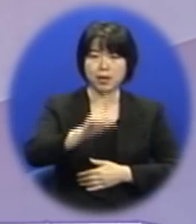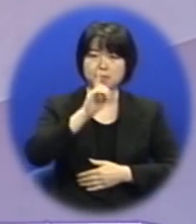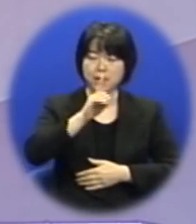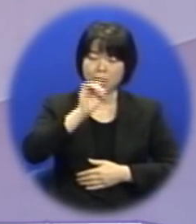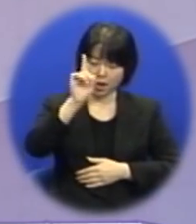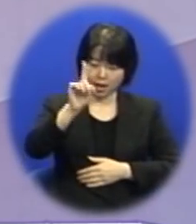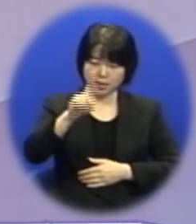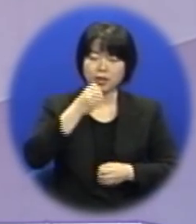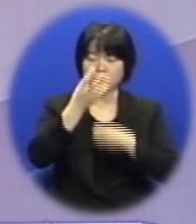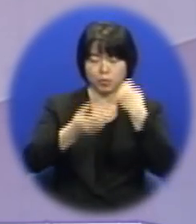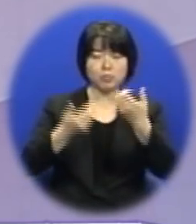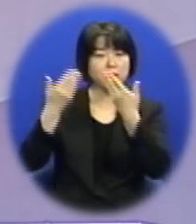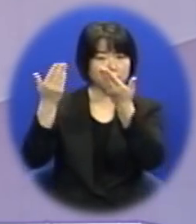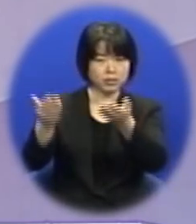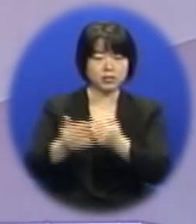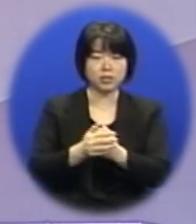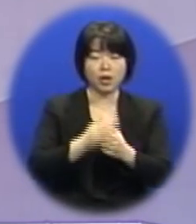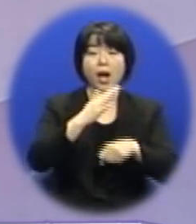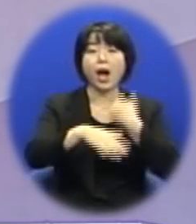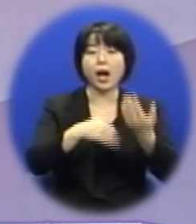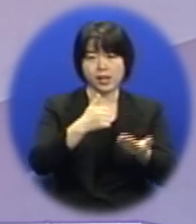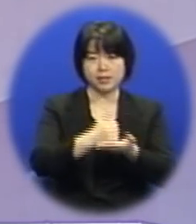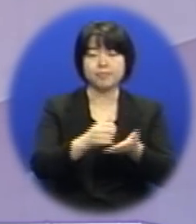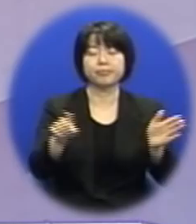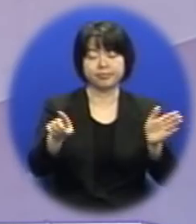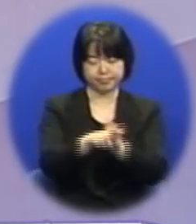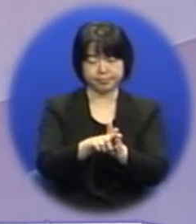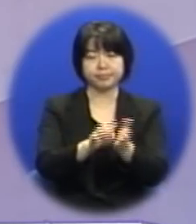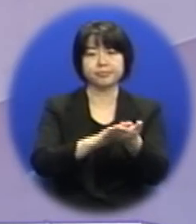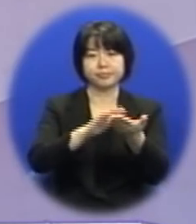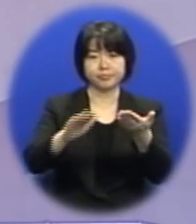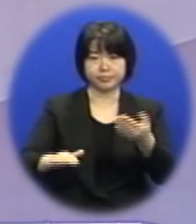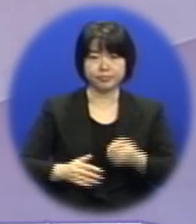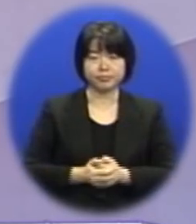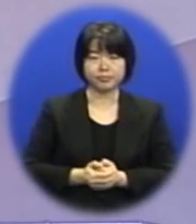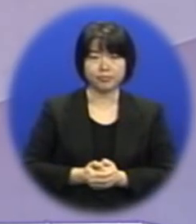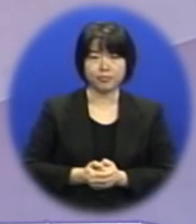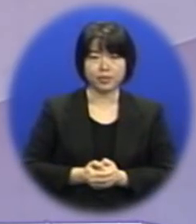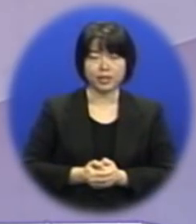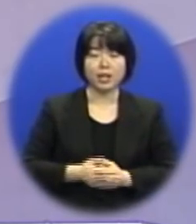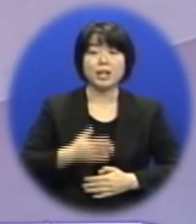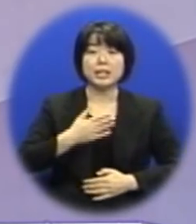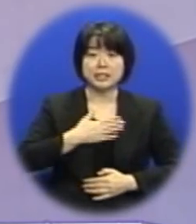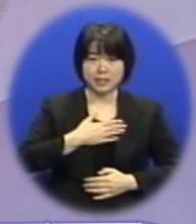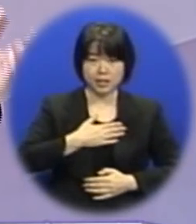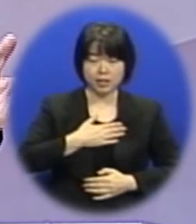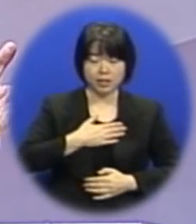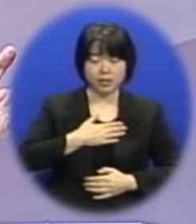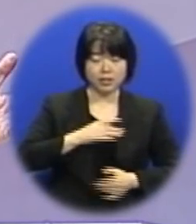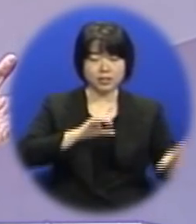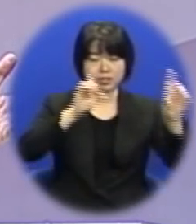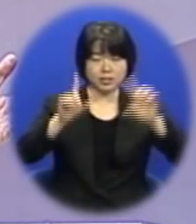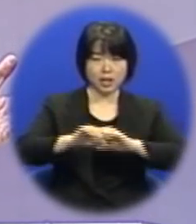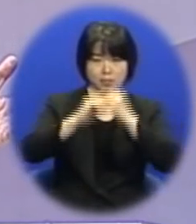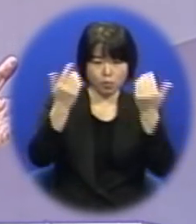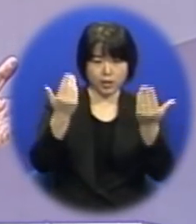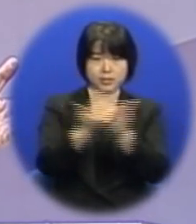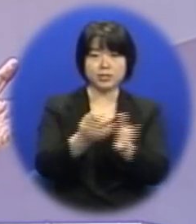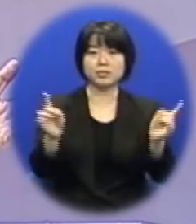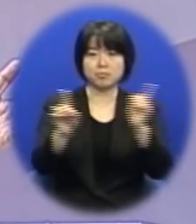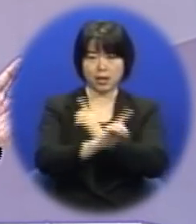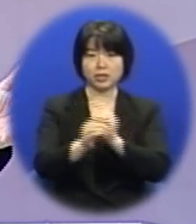고백했습니다. 하나님, 믿겠습니다. 그리고 제 삶이 완전히